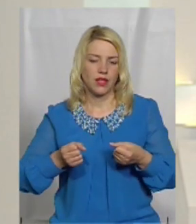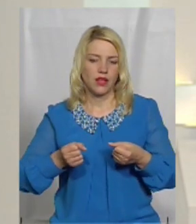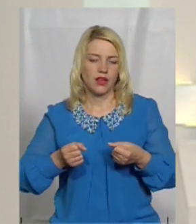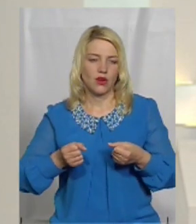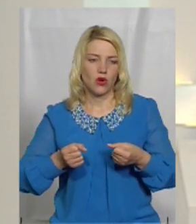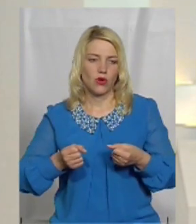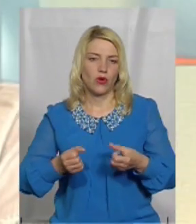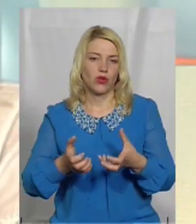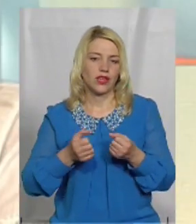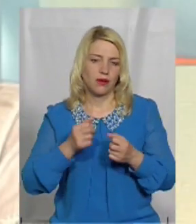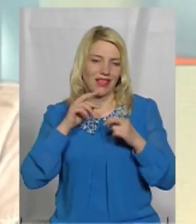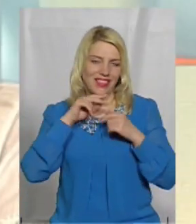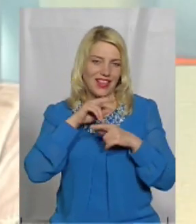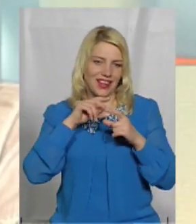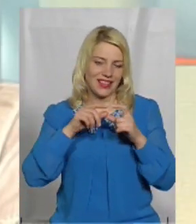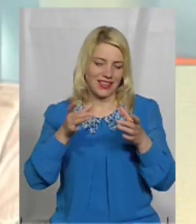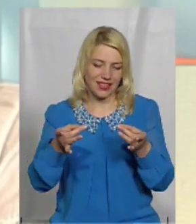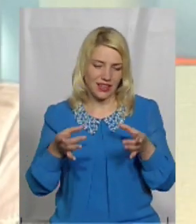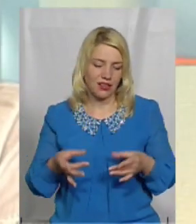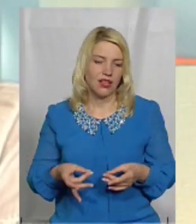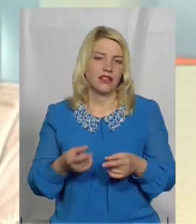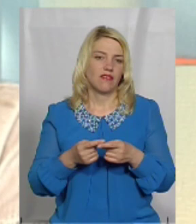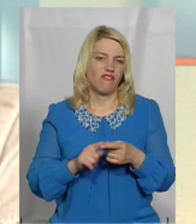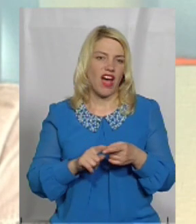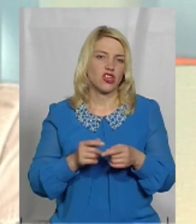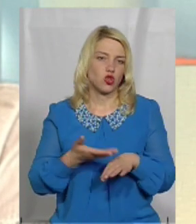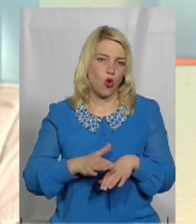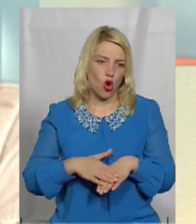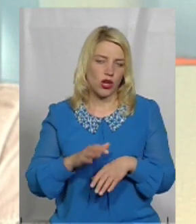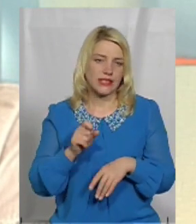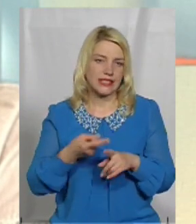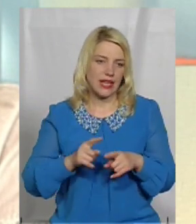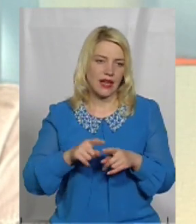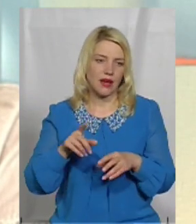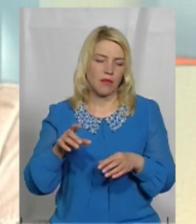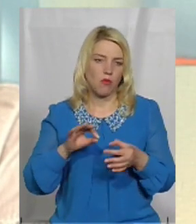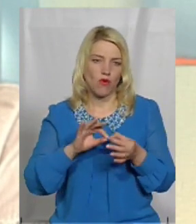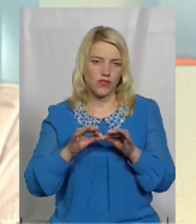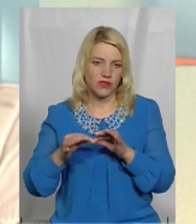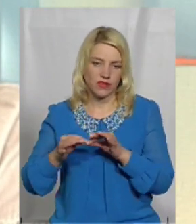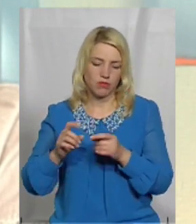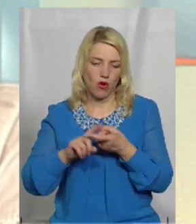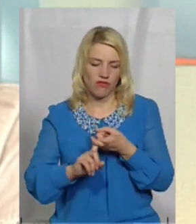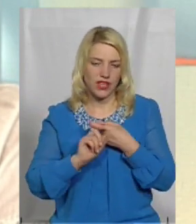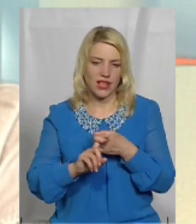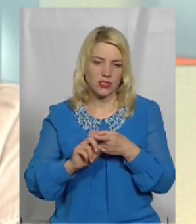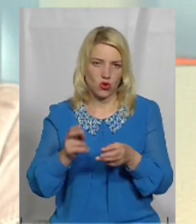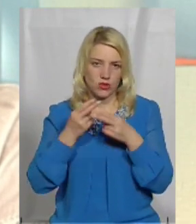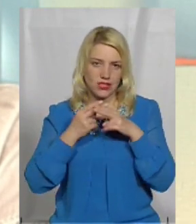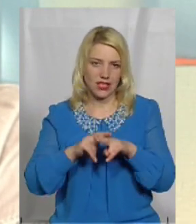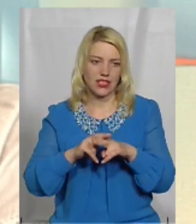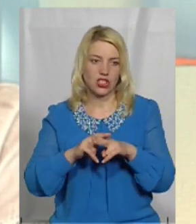отоварити, так би мовити, дійсно дуже важко. Пов'язано це все, знову ж таки, з тими